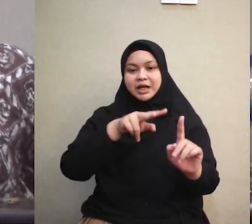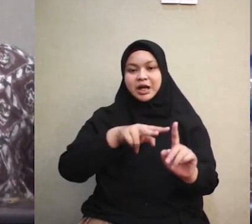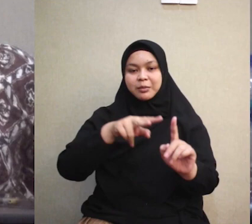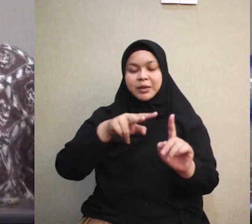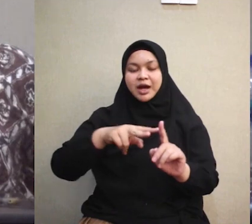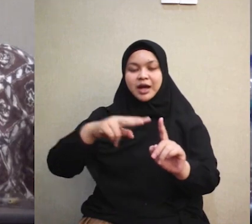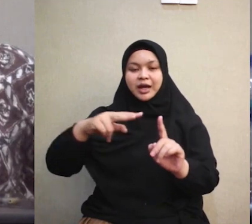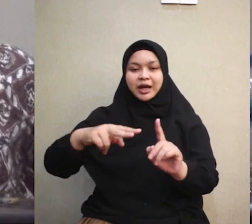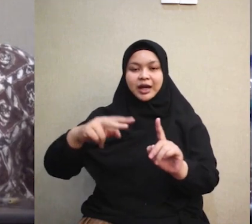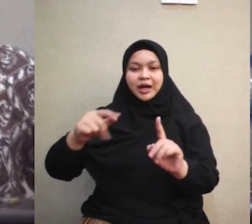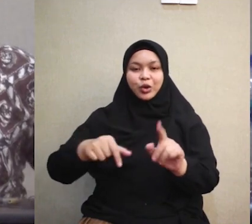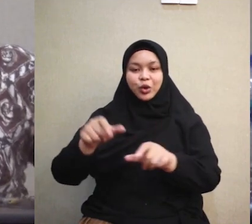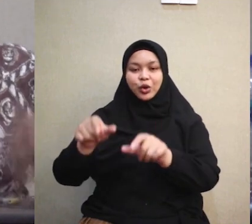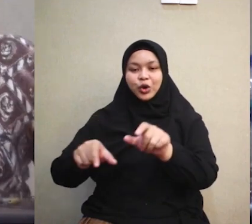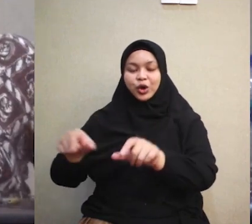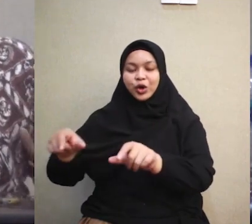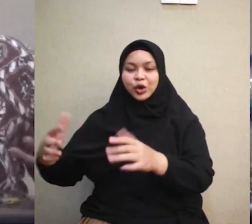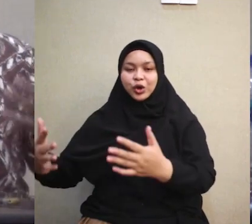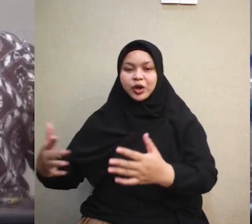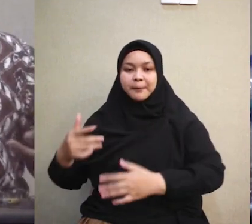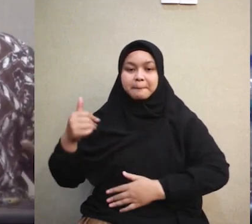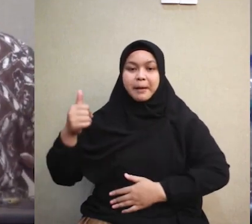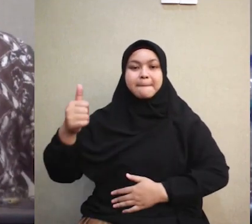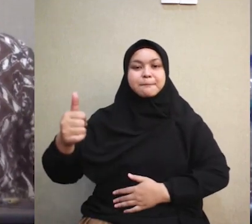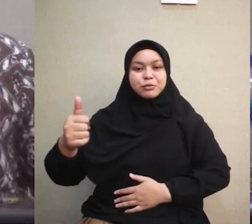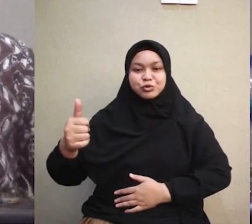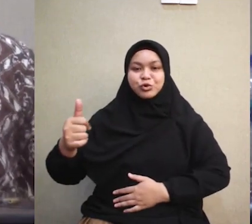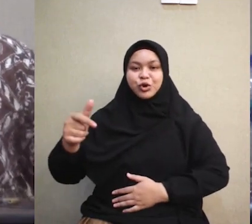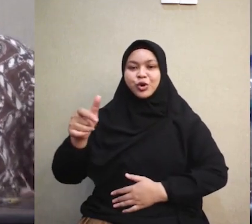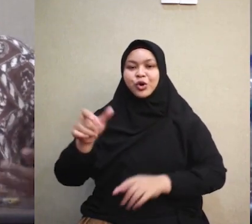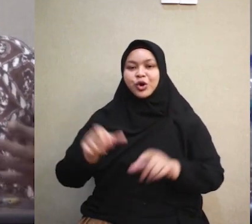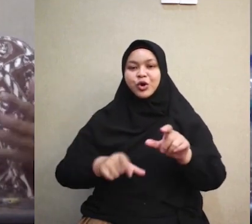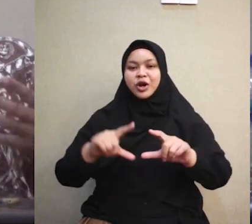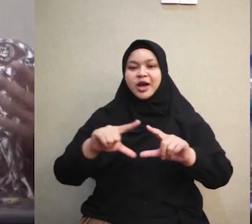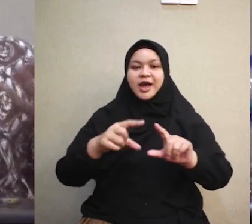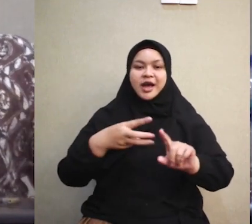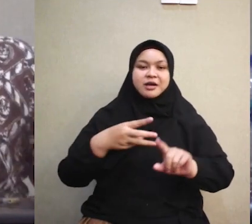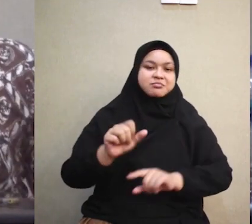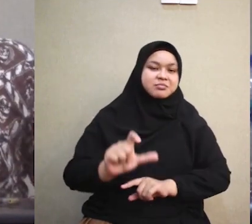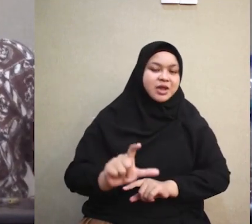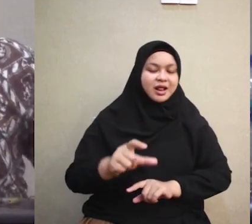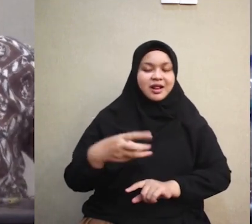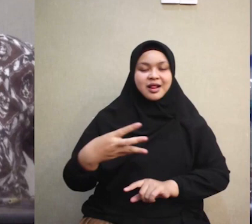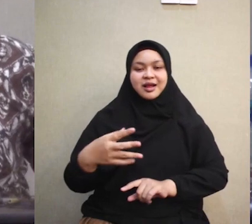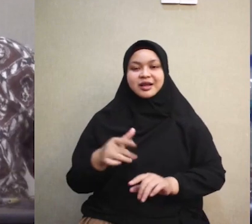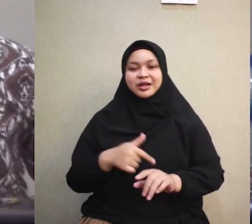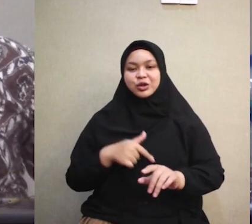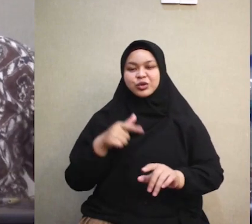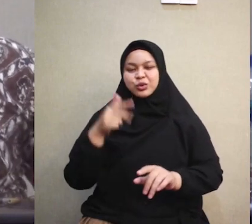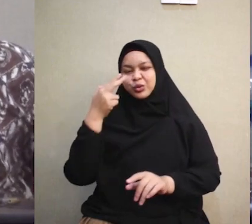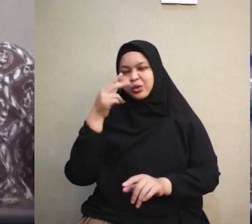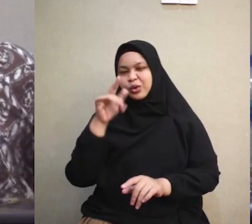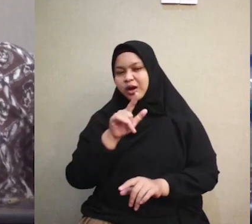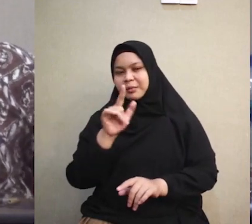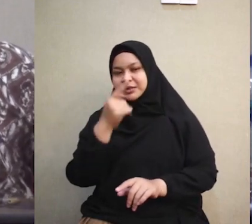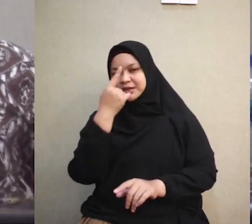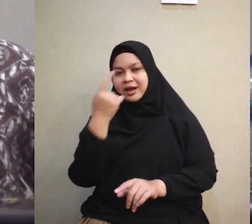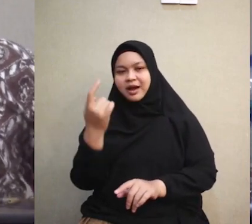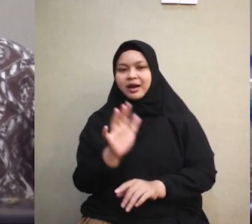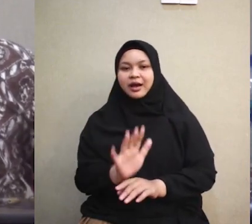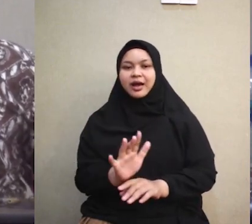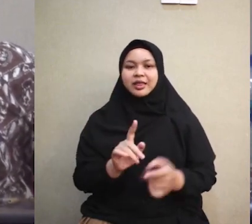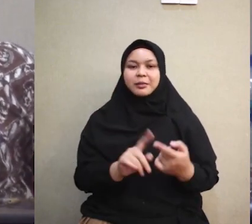dari orang-orang mampu atau orang-orang hebel yang kemudian mendiskreditkan disable